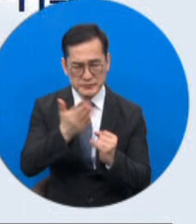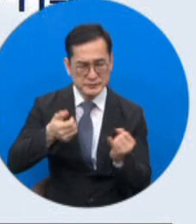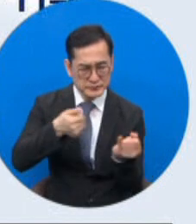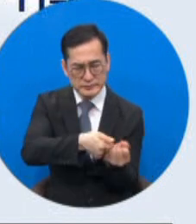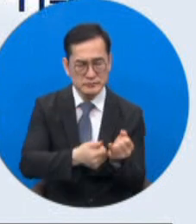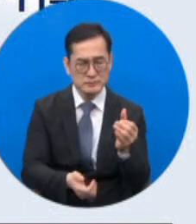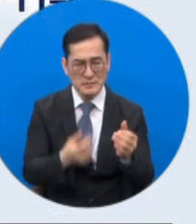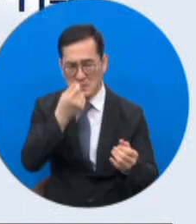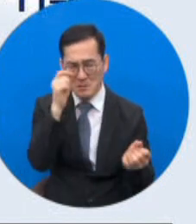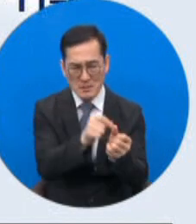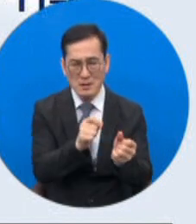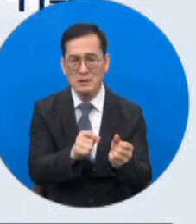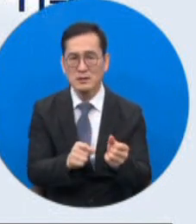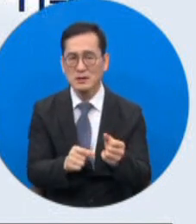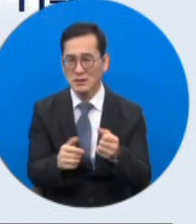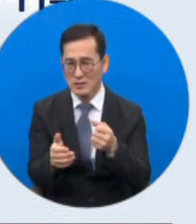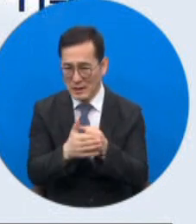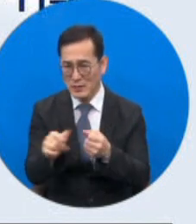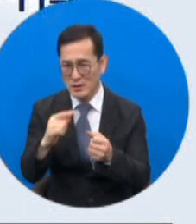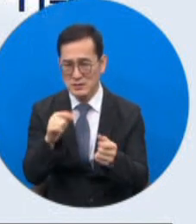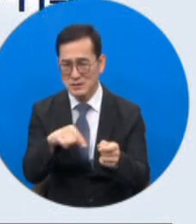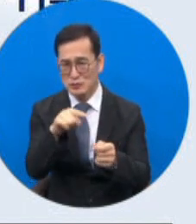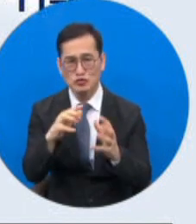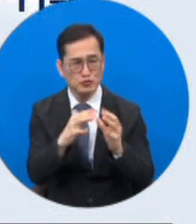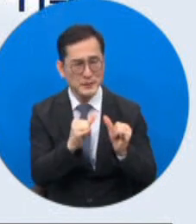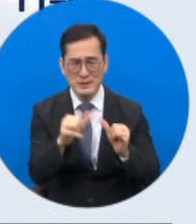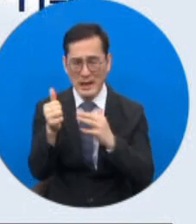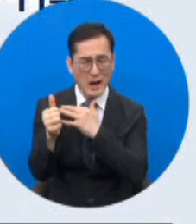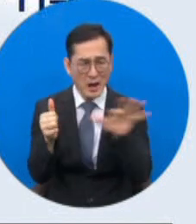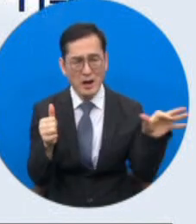미뤄졌다. 라고 반발했습니다.